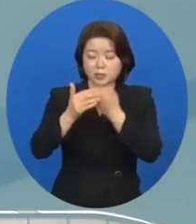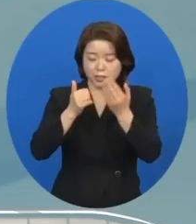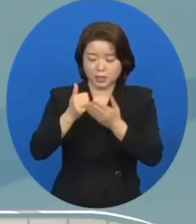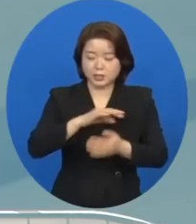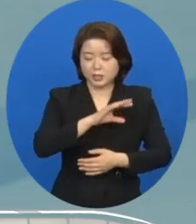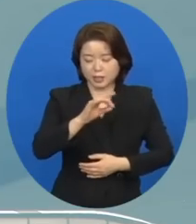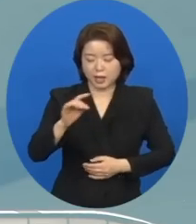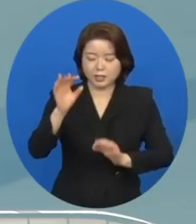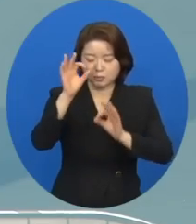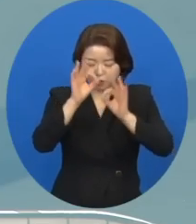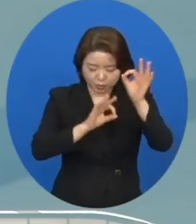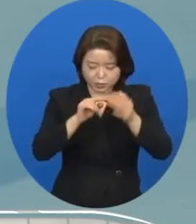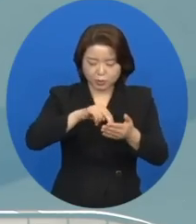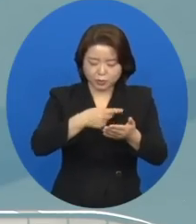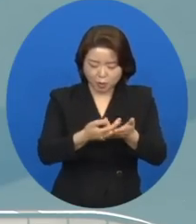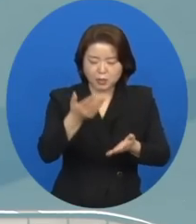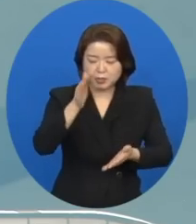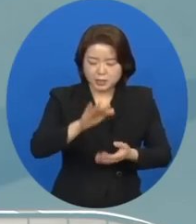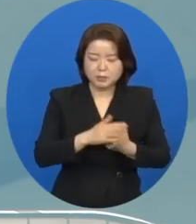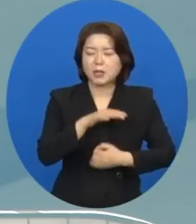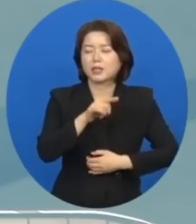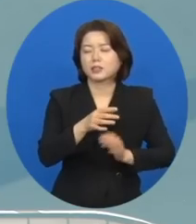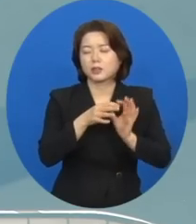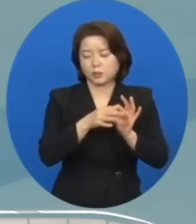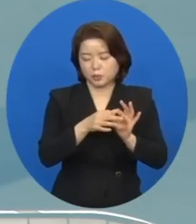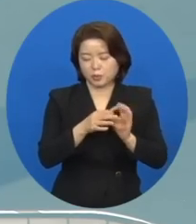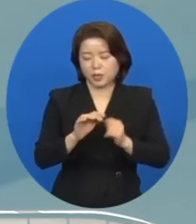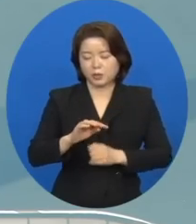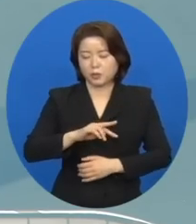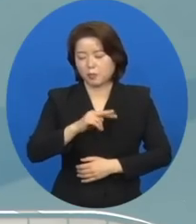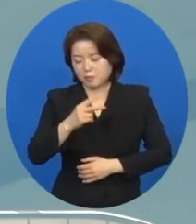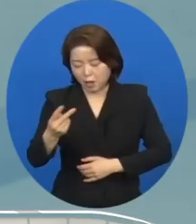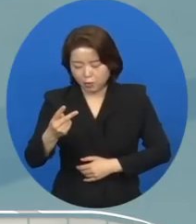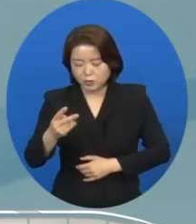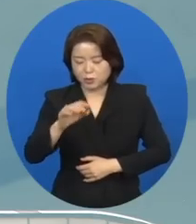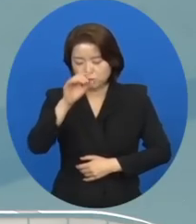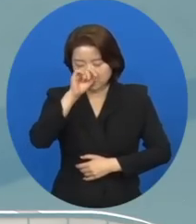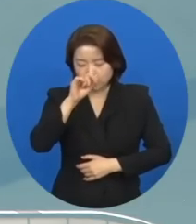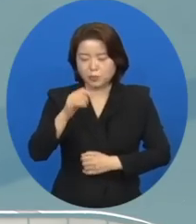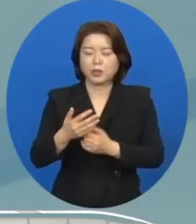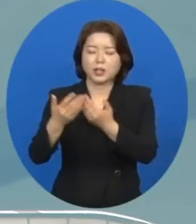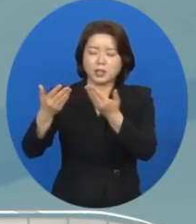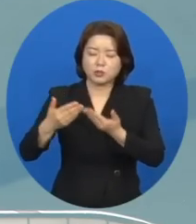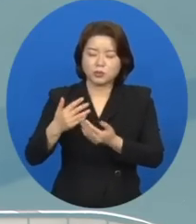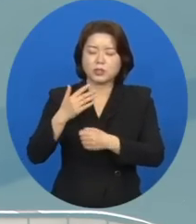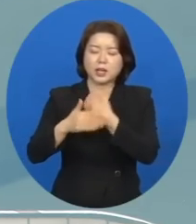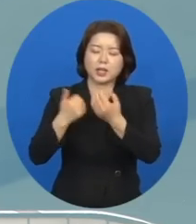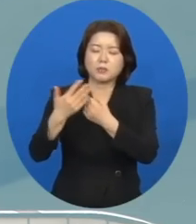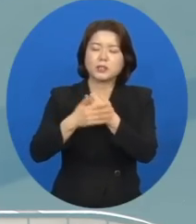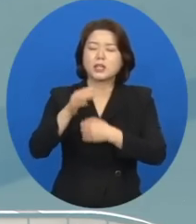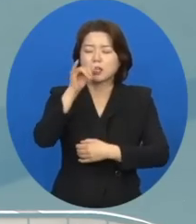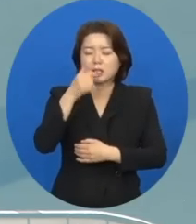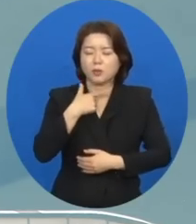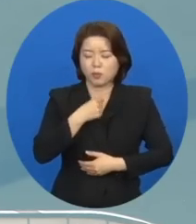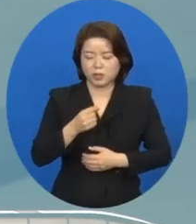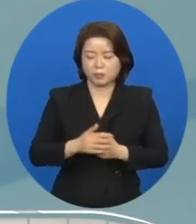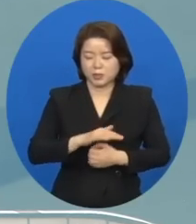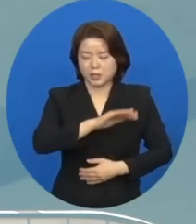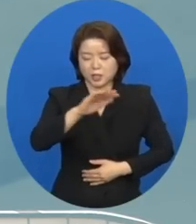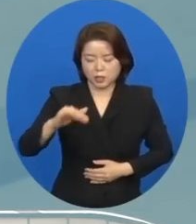때로는 실수하고 넘어져도 하나님 그것을 또한 선으로 바꾸셔서 인도하신 하나님의 은혜가 있기를 원합니다. 주님,